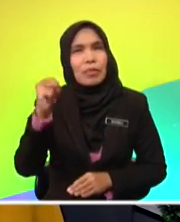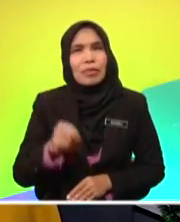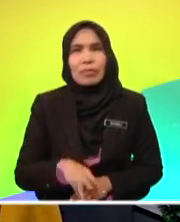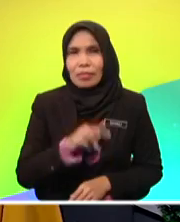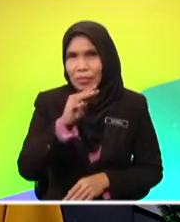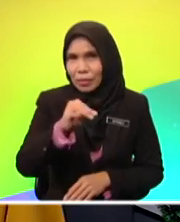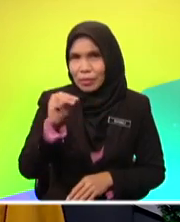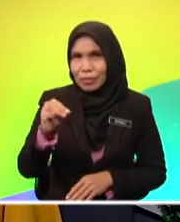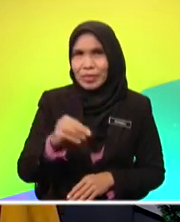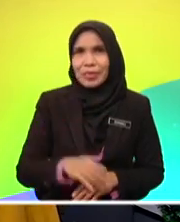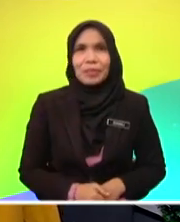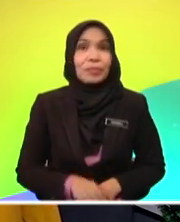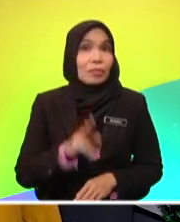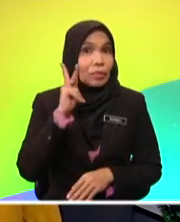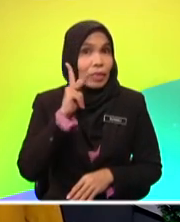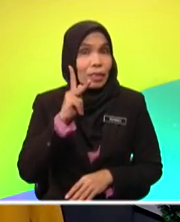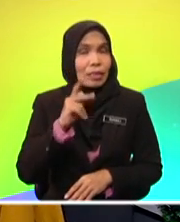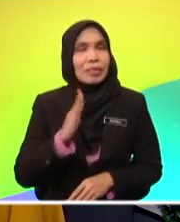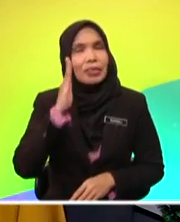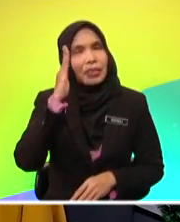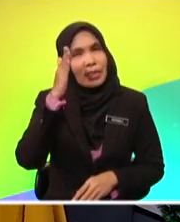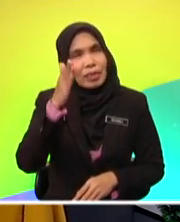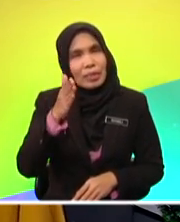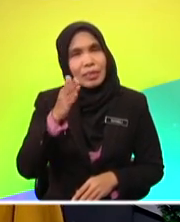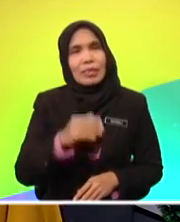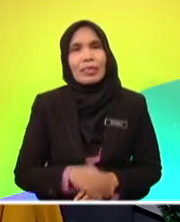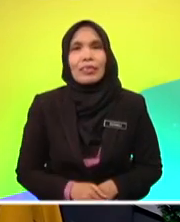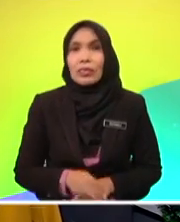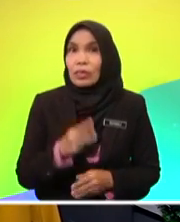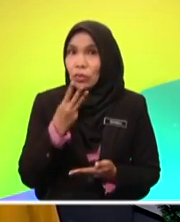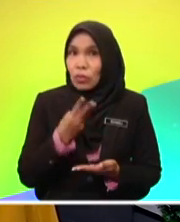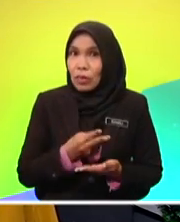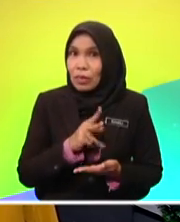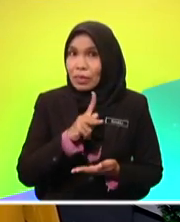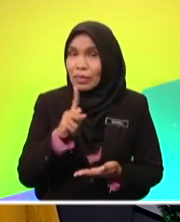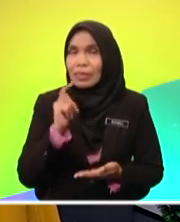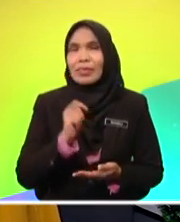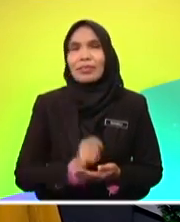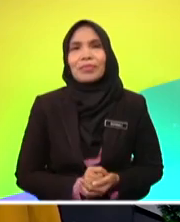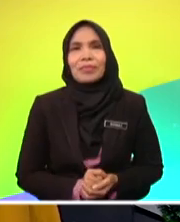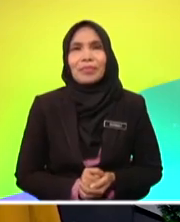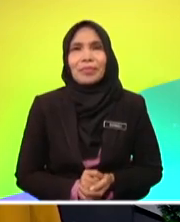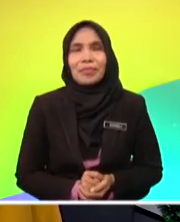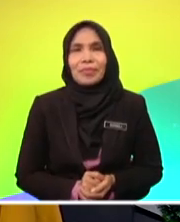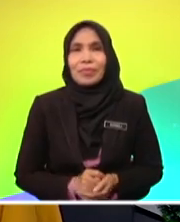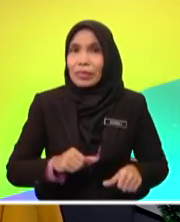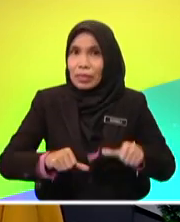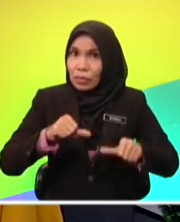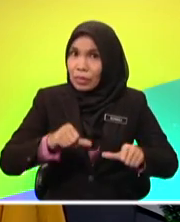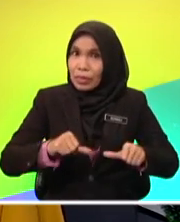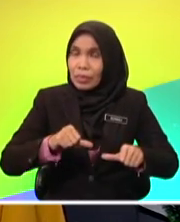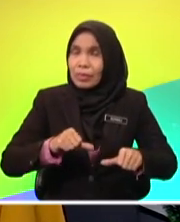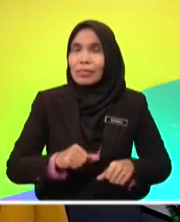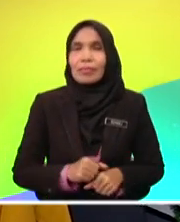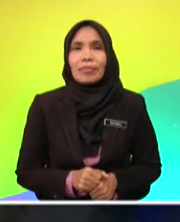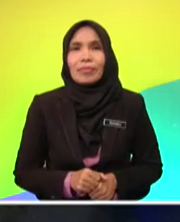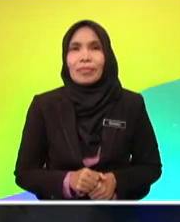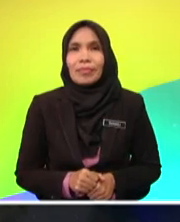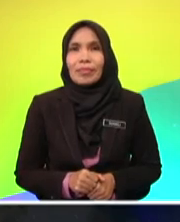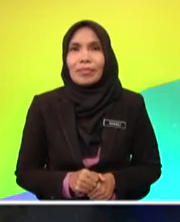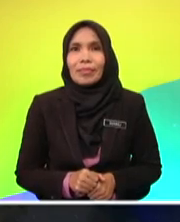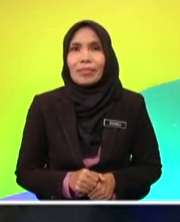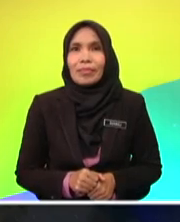kat rumah. Boleh. Untuk sesi aktiviti yang berikutnya. Baik. Okey, untuk aktiviti yang berikutnya, cikgu sediakan satu board kat